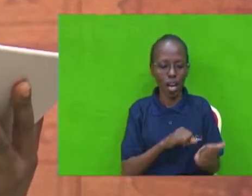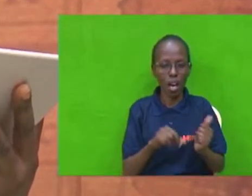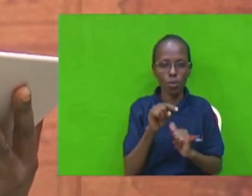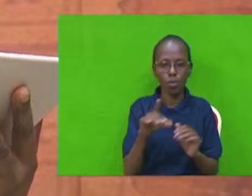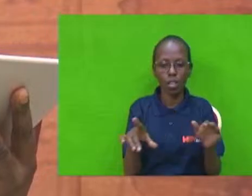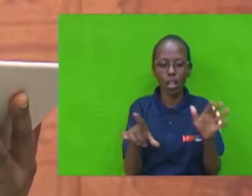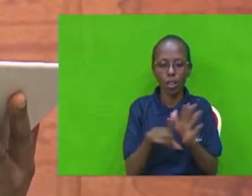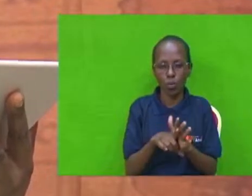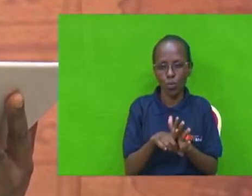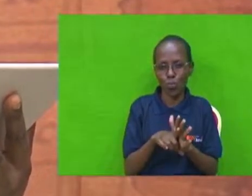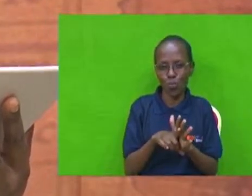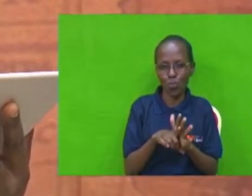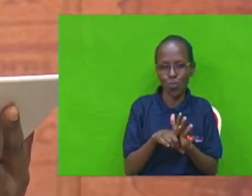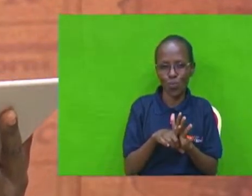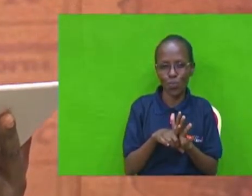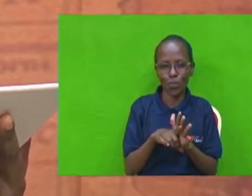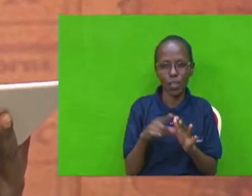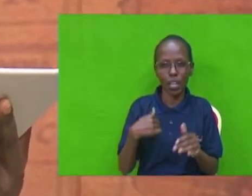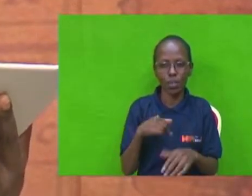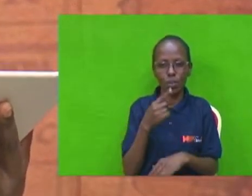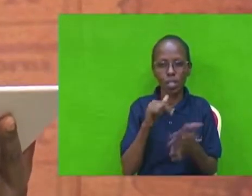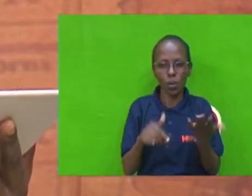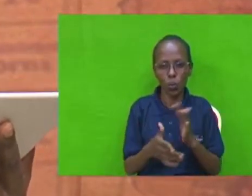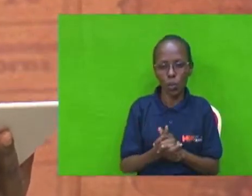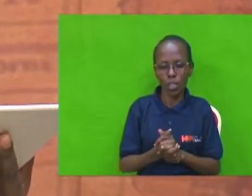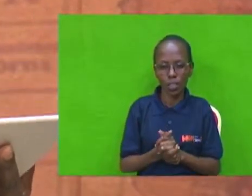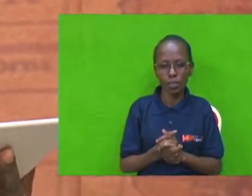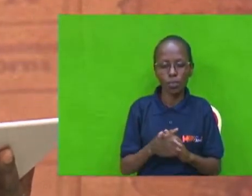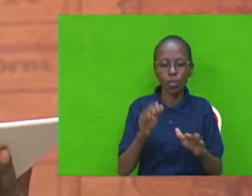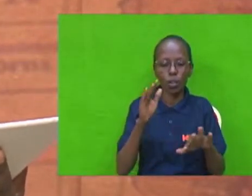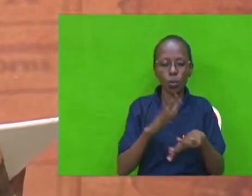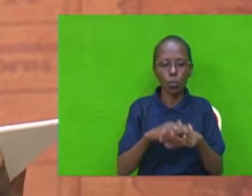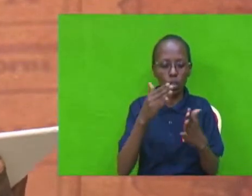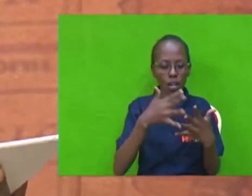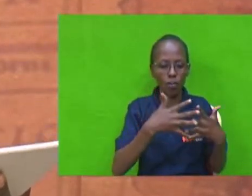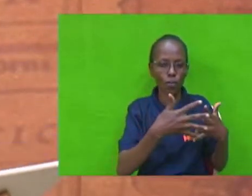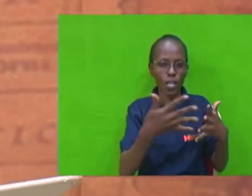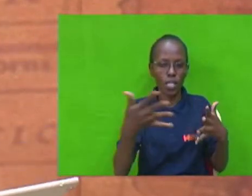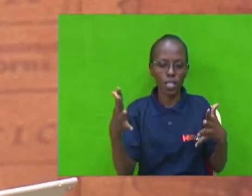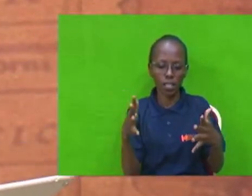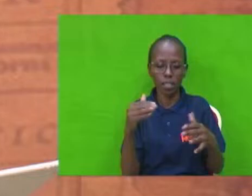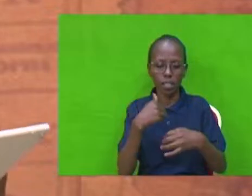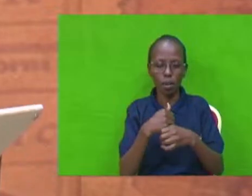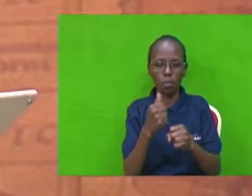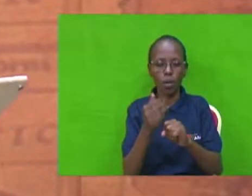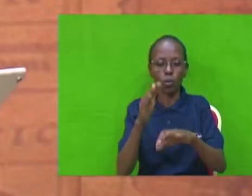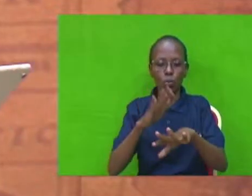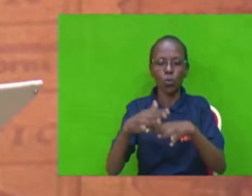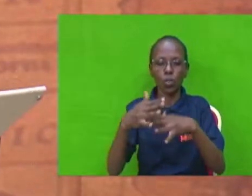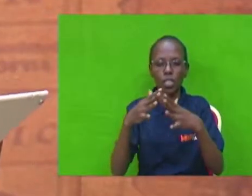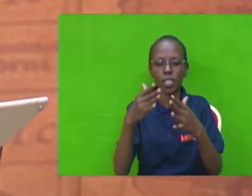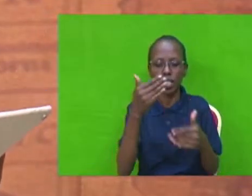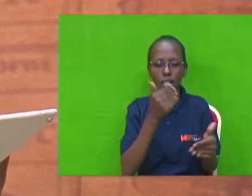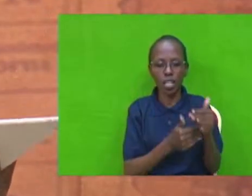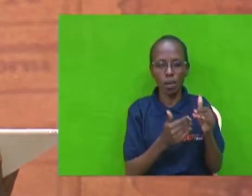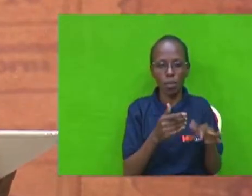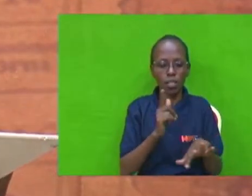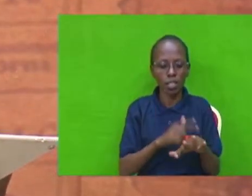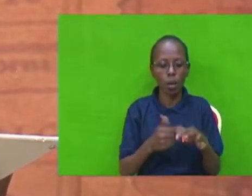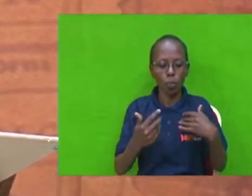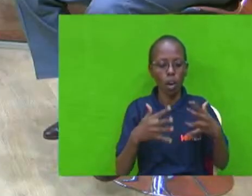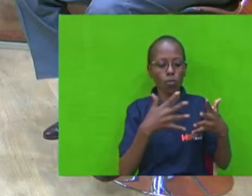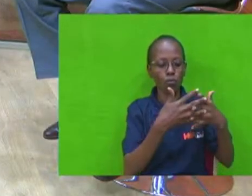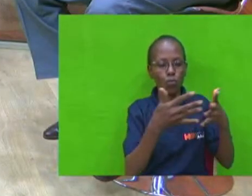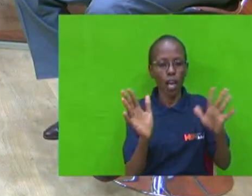sheria. Amina. Na huwa tunasema good fences make good neighbors. Kumaanisha kumbe tukiwa na fence